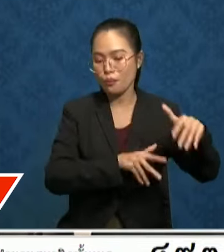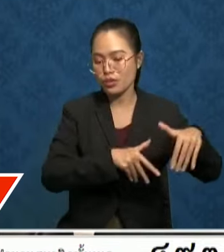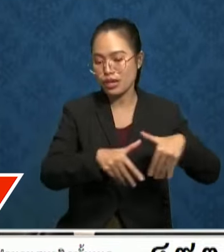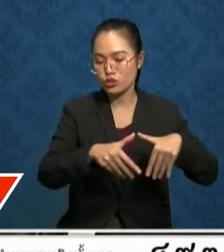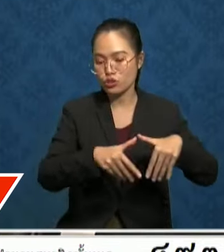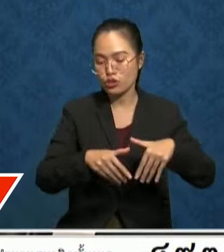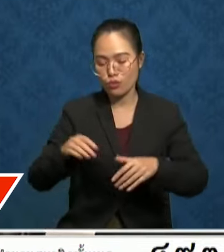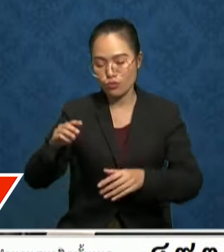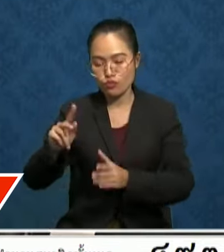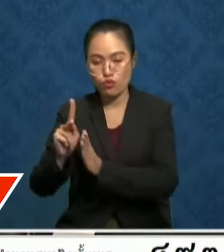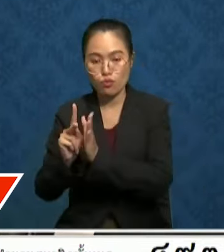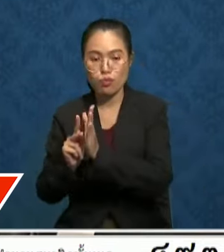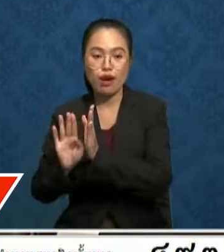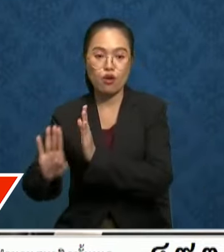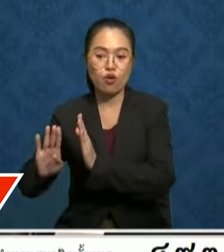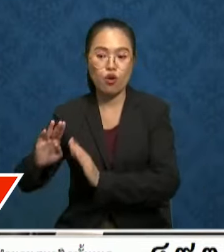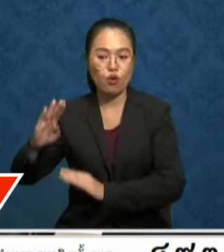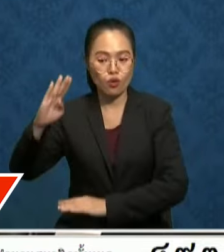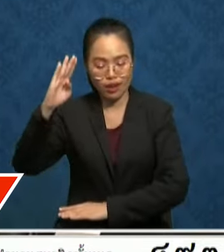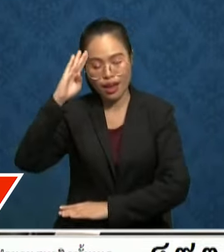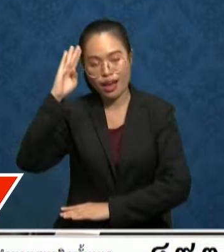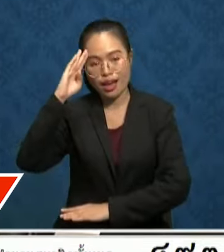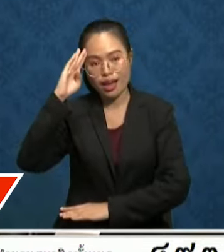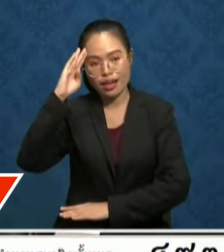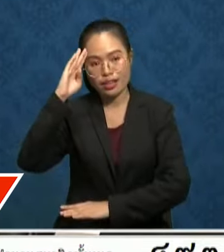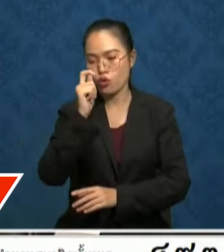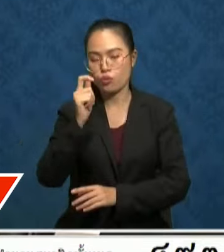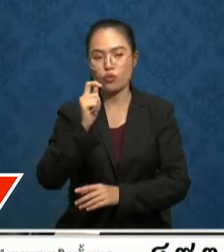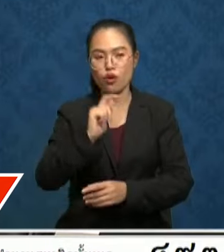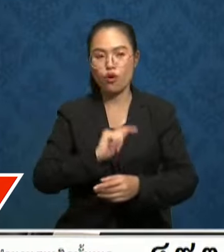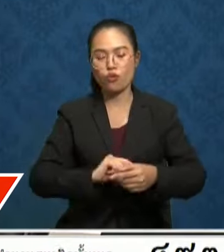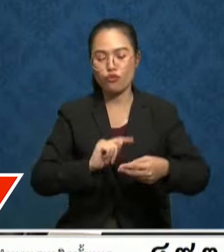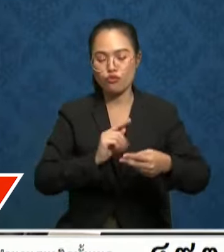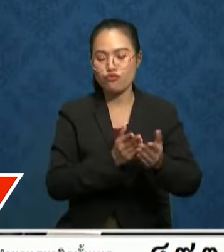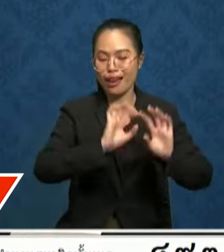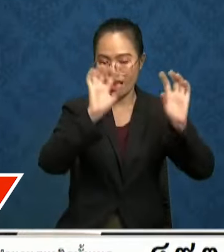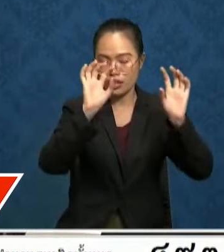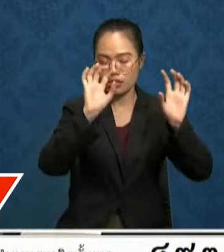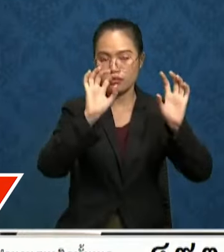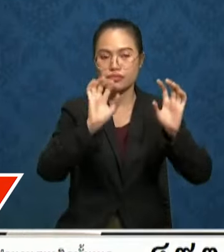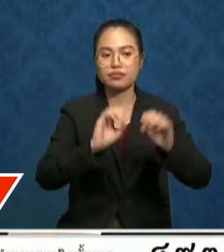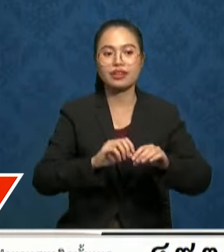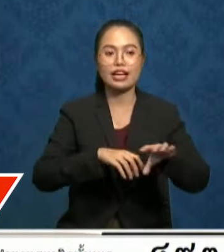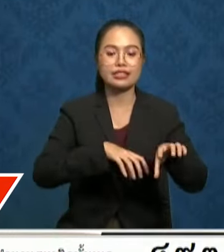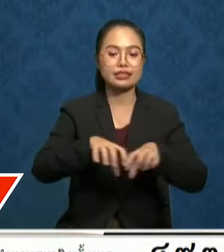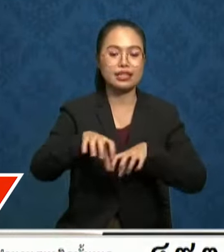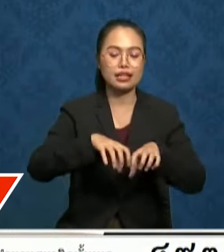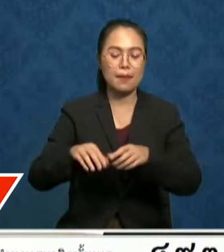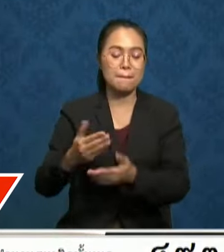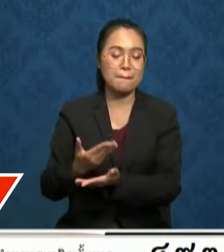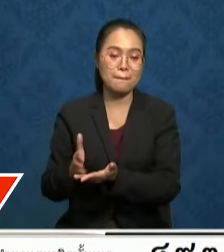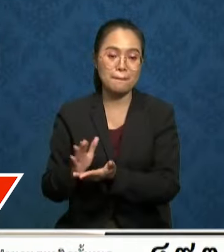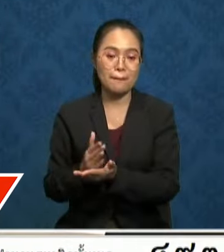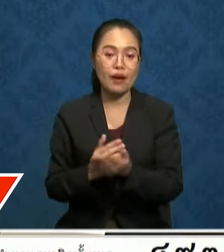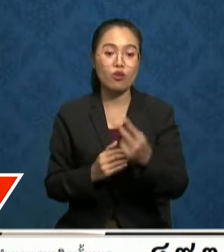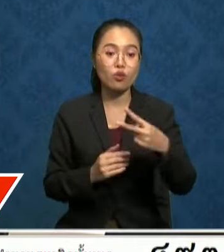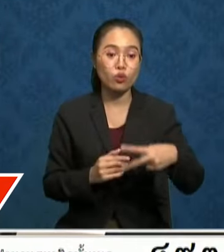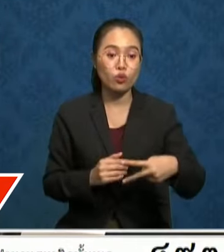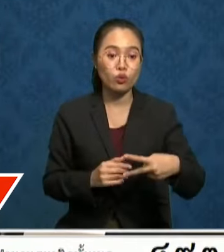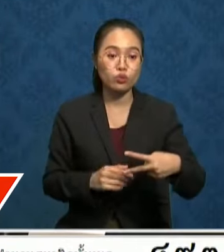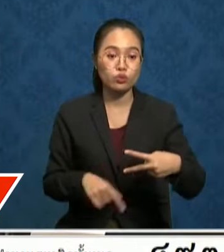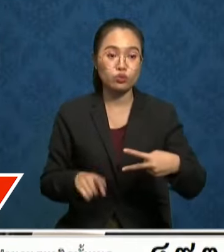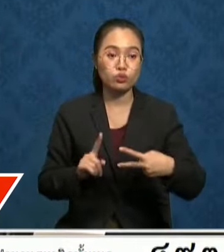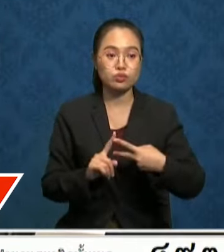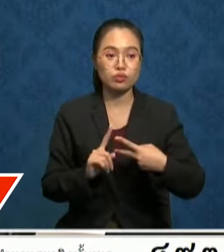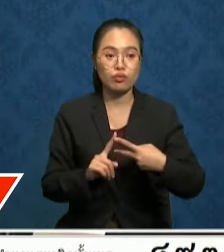องกับหลักรัฐบาลพลเรือนอยู่เหนือทหารการควบคุมแบ่งออกเป็น2กรณีนะครับการควบคุมแบบอั